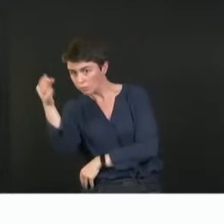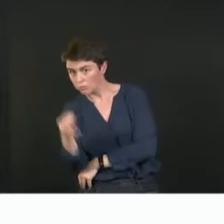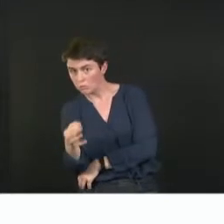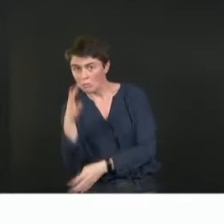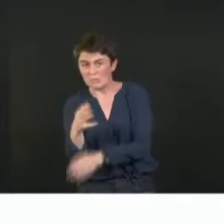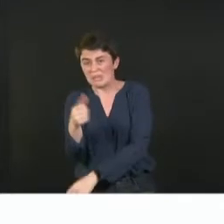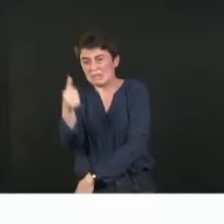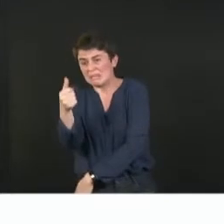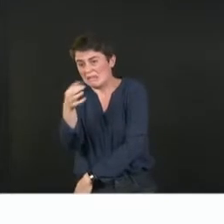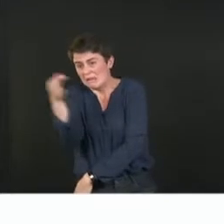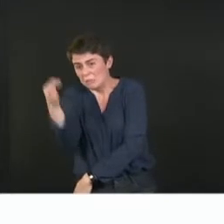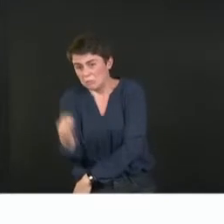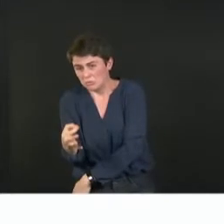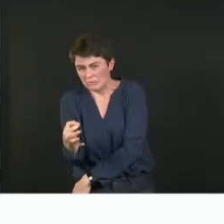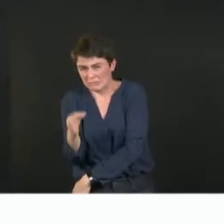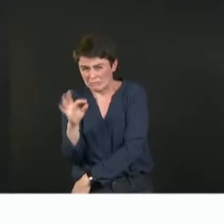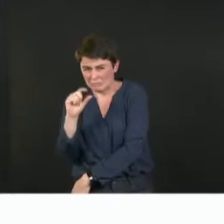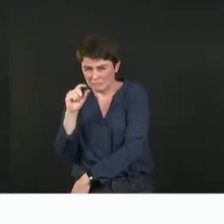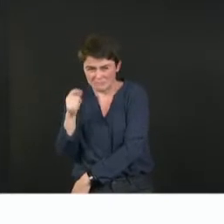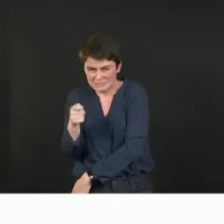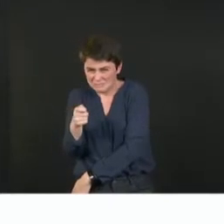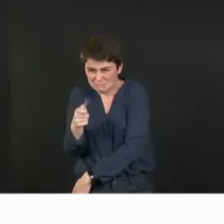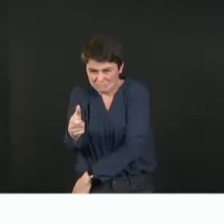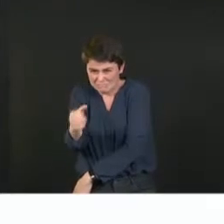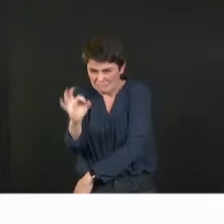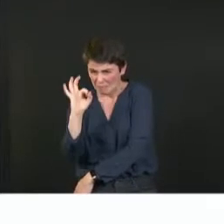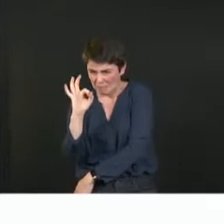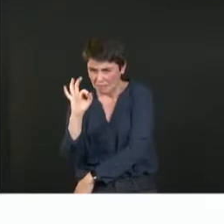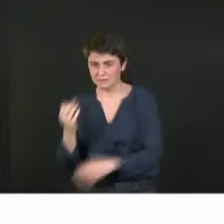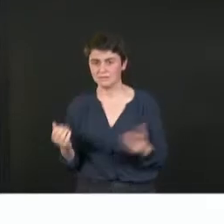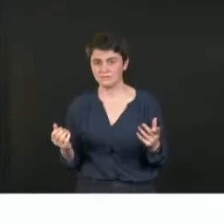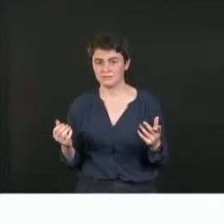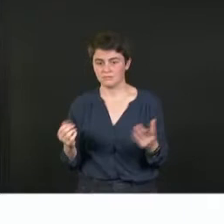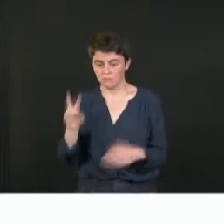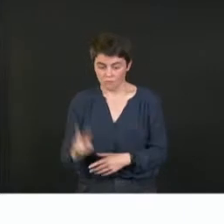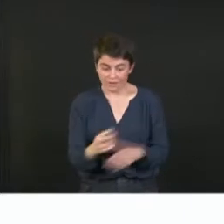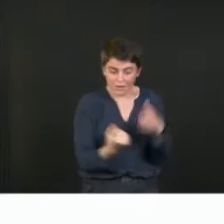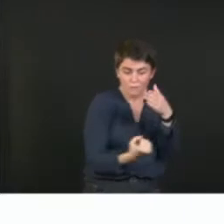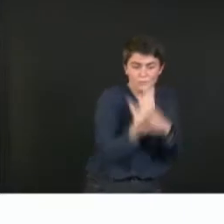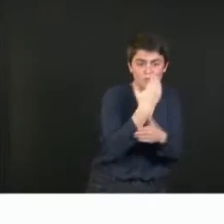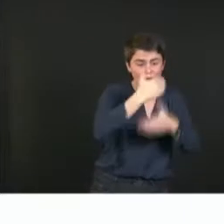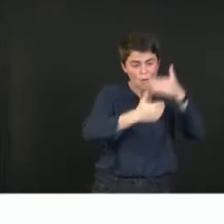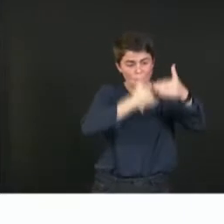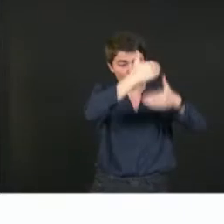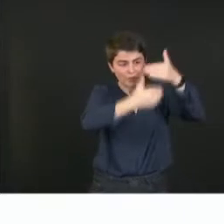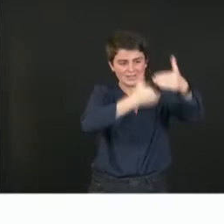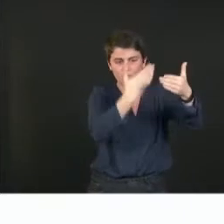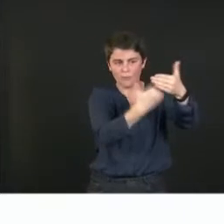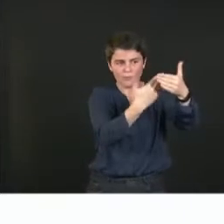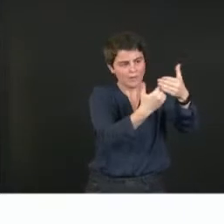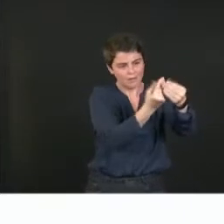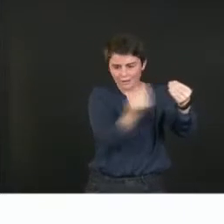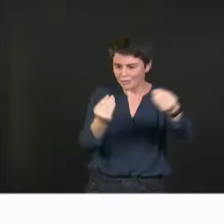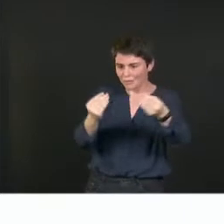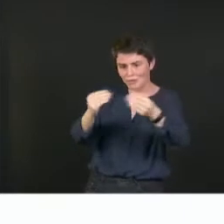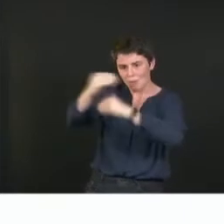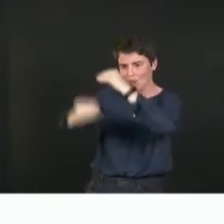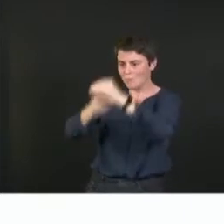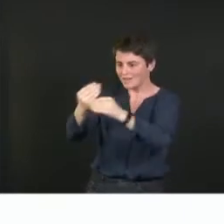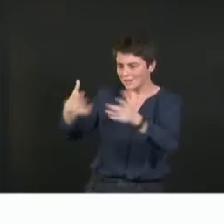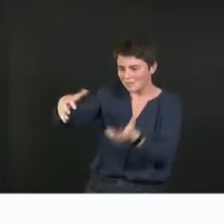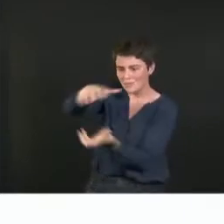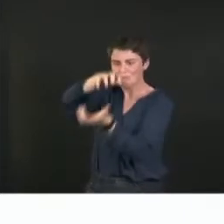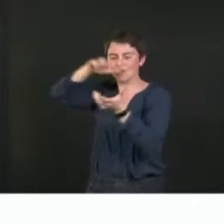encore 1%. Quoi. Que dalle. Et donc, ce n'est pas avec le neuf que l'on va sauver la planète, pour être clair. Alors que